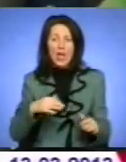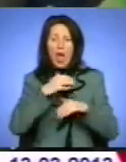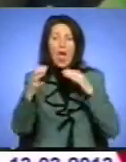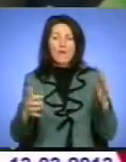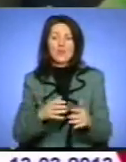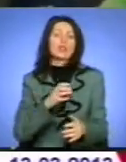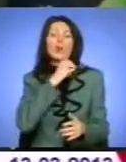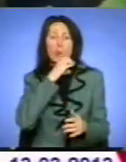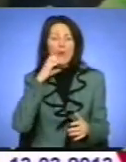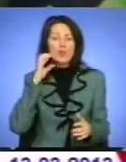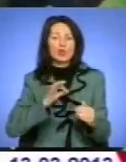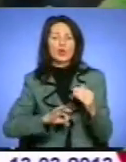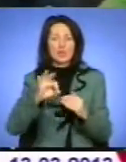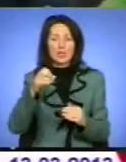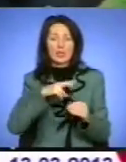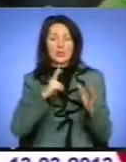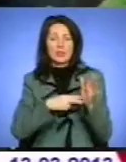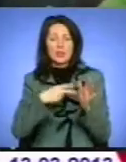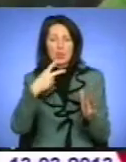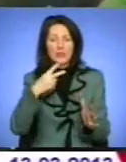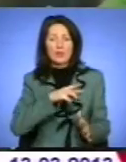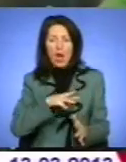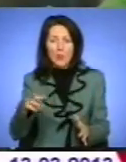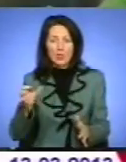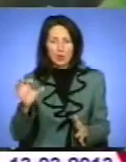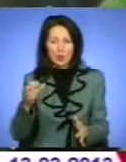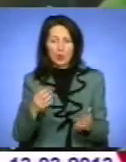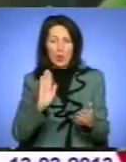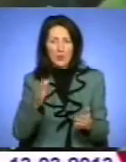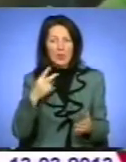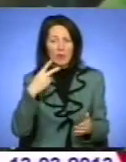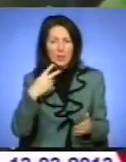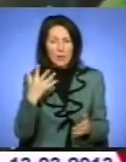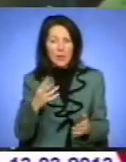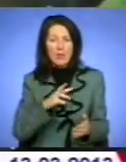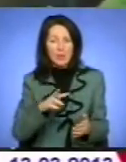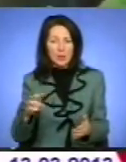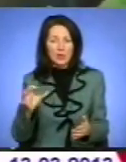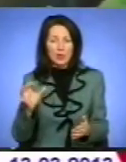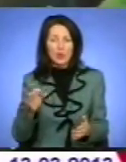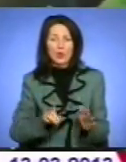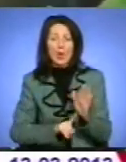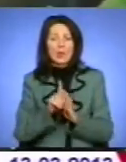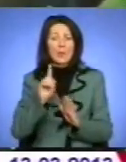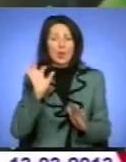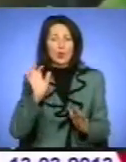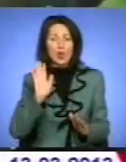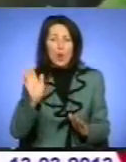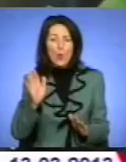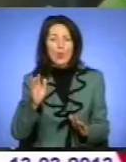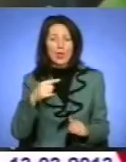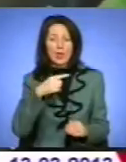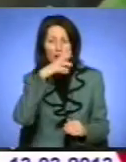північно-східний 17-22 метри за секунду, подекуди до 25 метрів за секунду. Температурні показники вночі будуть в межах